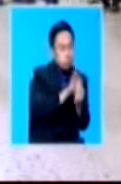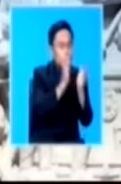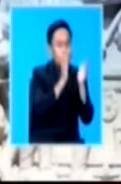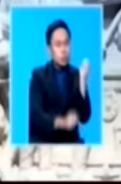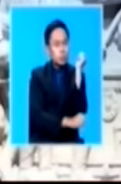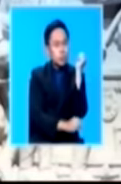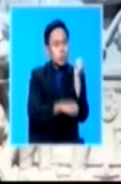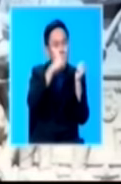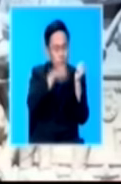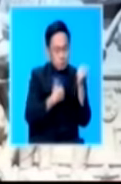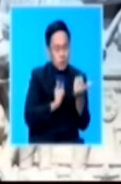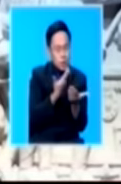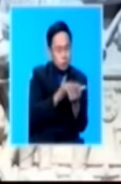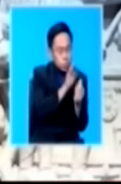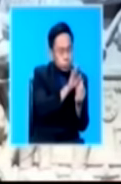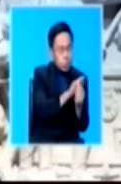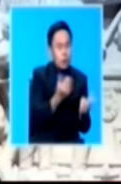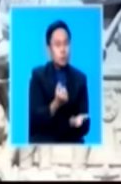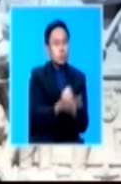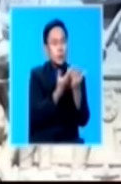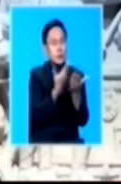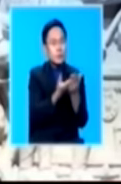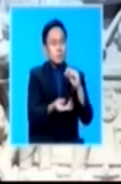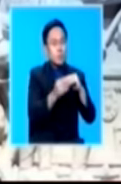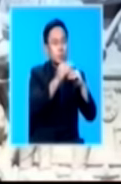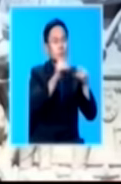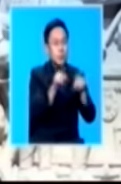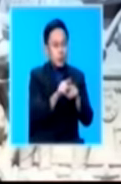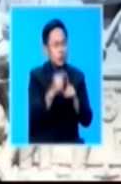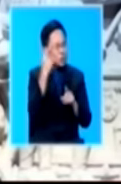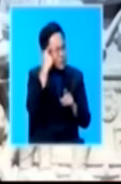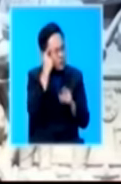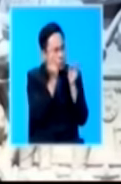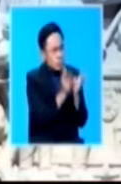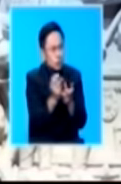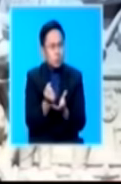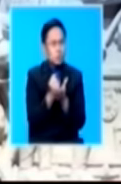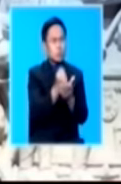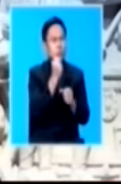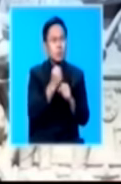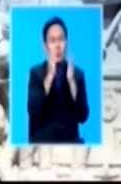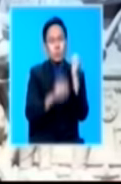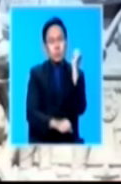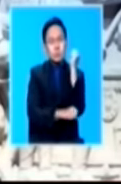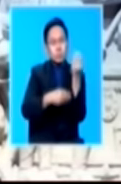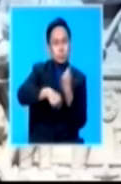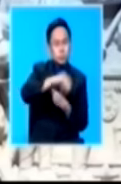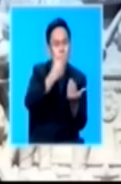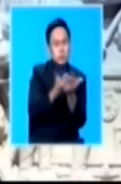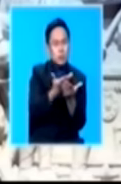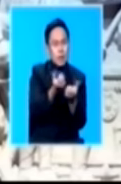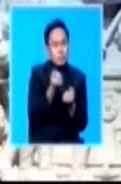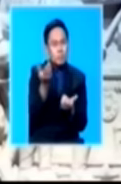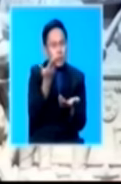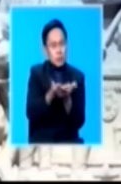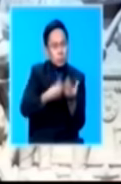ยเนี่ยปัญหามันถึงไปสู่ว่าเราจะดูแลเขายังไงปรับเปลี่ยนพฤติกรรมเขาอย่างไรให้เขามีการเรียนรู้อย่างไรมีการพัฒนาตัวเองอย่างไรนั่นแหละครับ